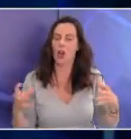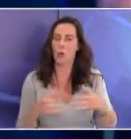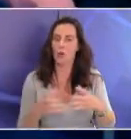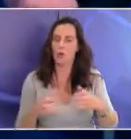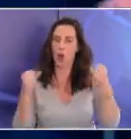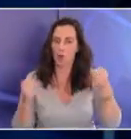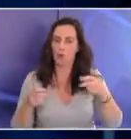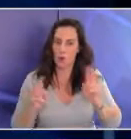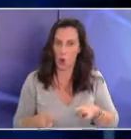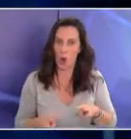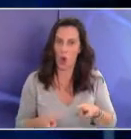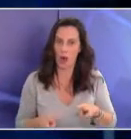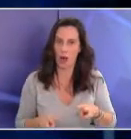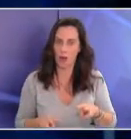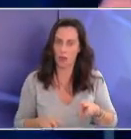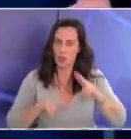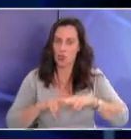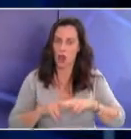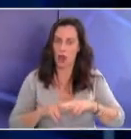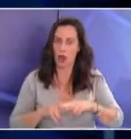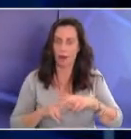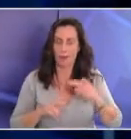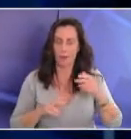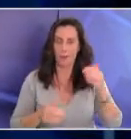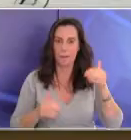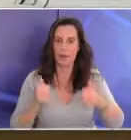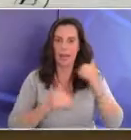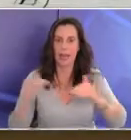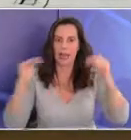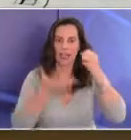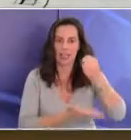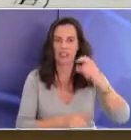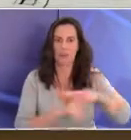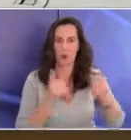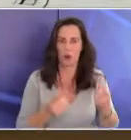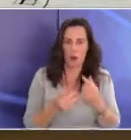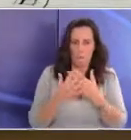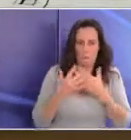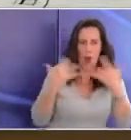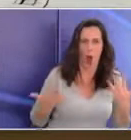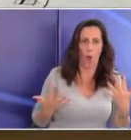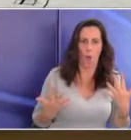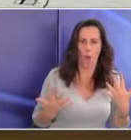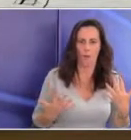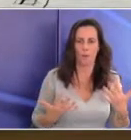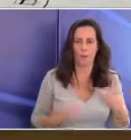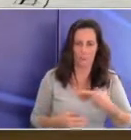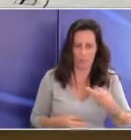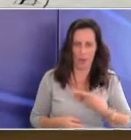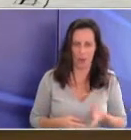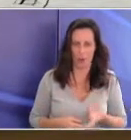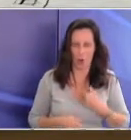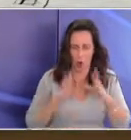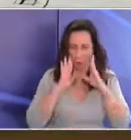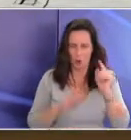יכולה להתקיים בליגה הבכירה, שם התקציבים שונים לחלוטין. ברור. תראה, בינינו אף אחד לא האמין